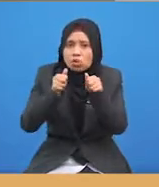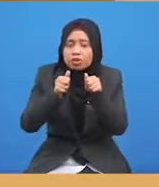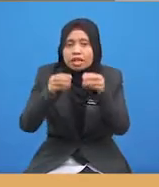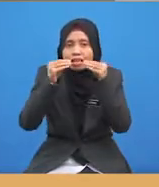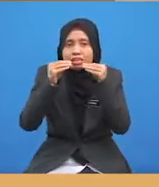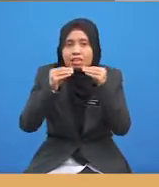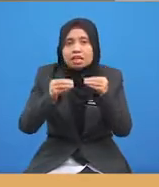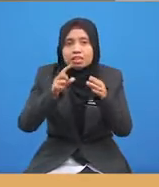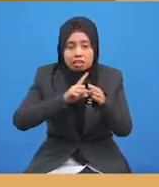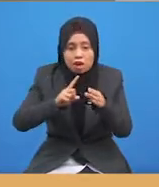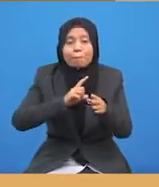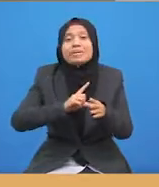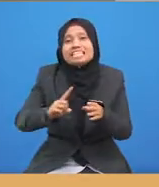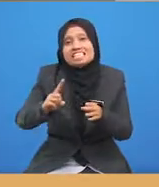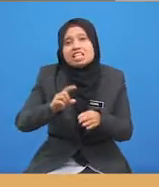agama Islam.